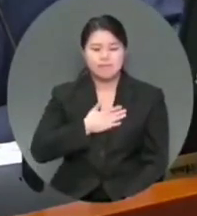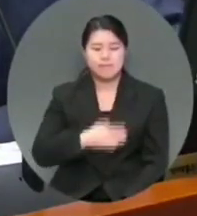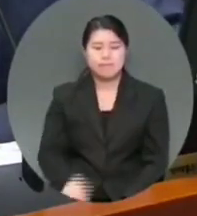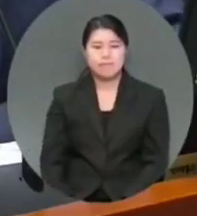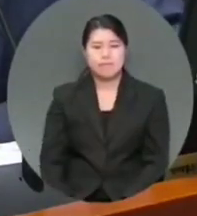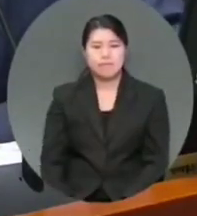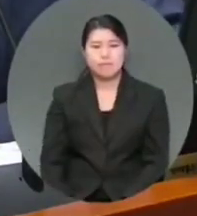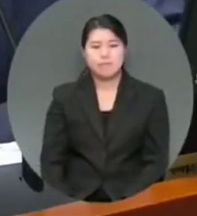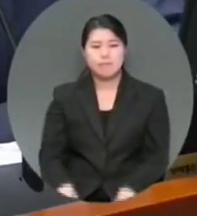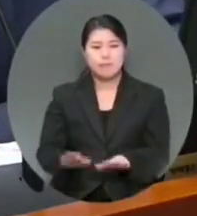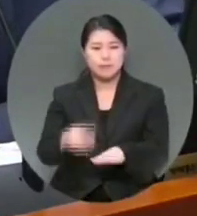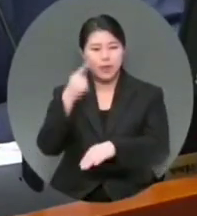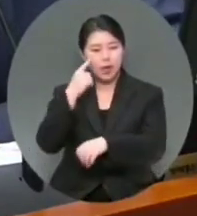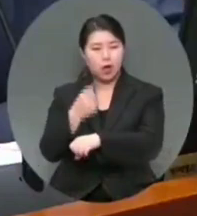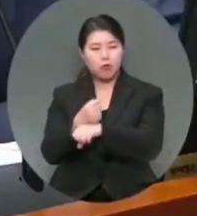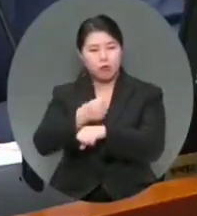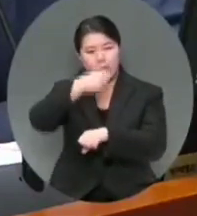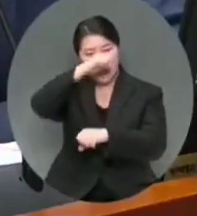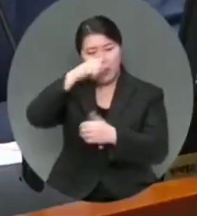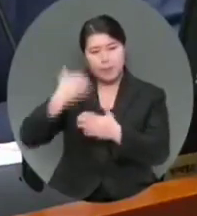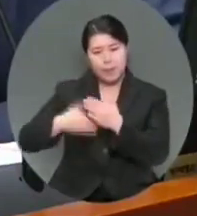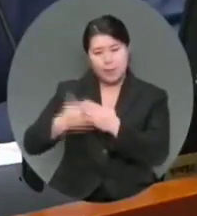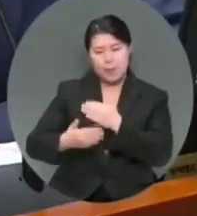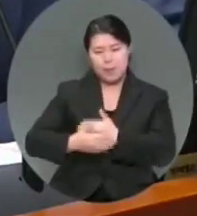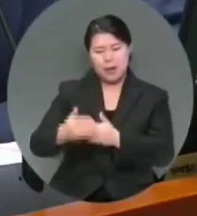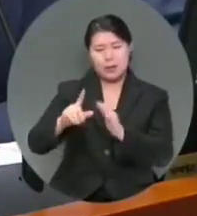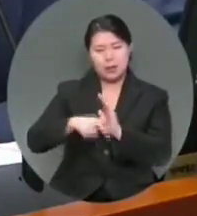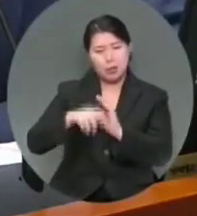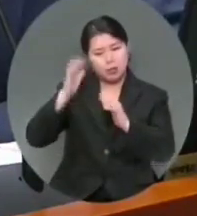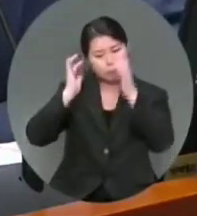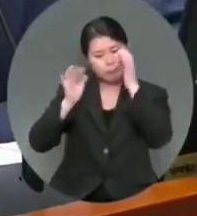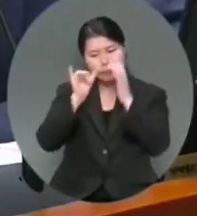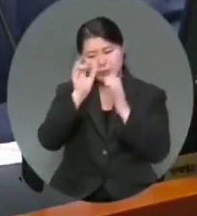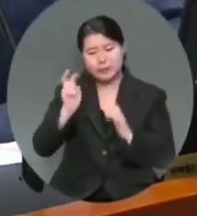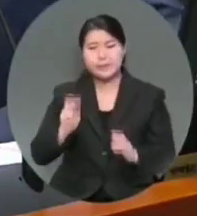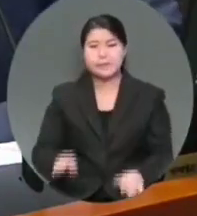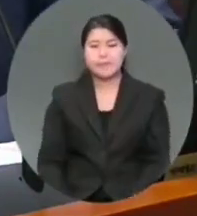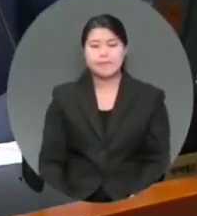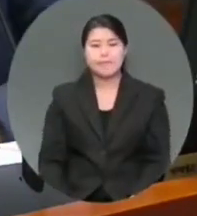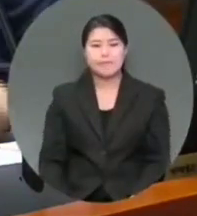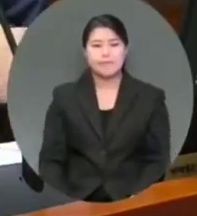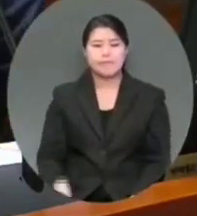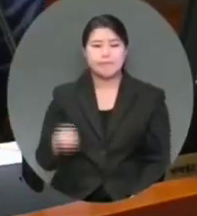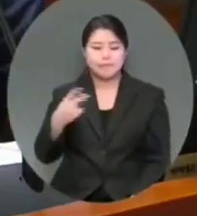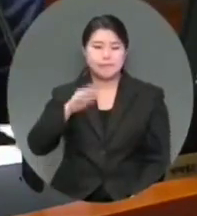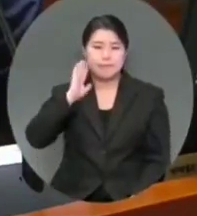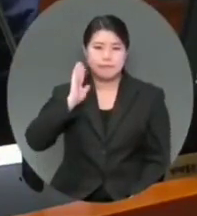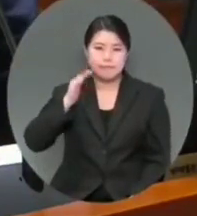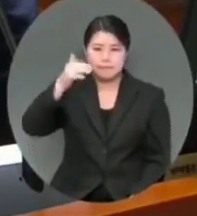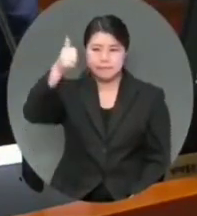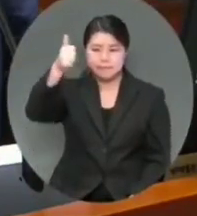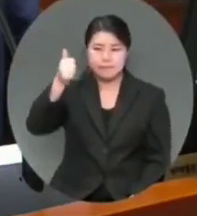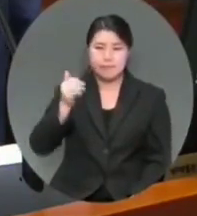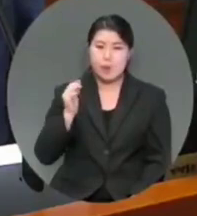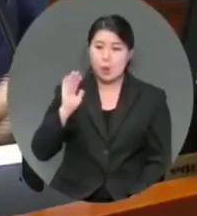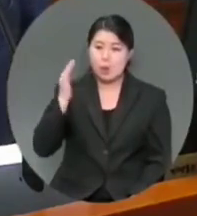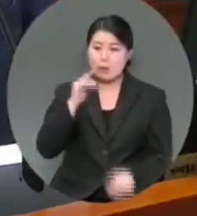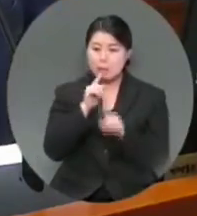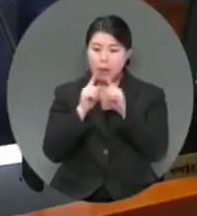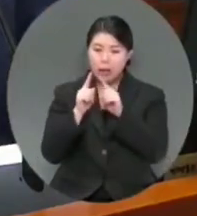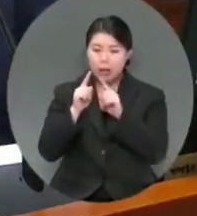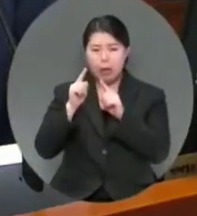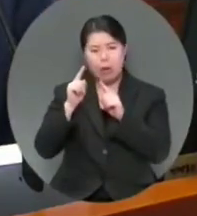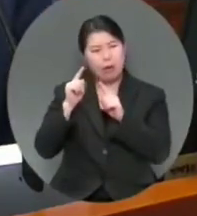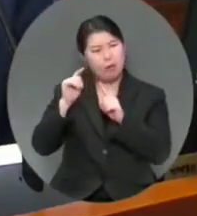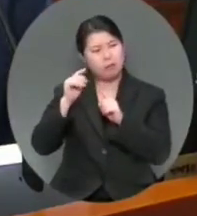그러면 지금 뭐 R&D 예산을 삭감하는 과정 속에서도 혼선이 있었는데 그리고 대통령의 최근 며칠 사이 메시지도 혼선이